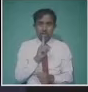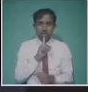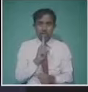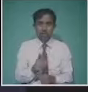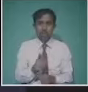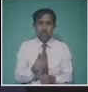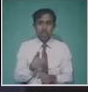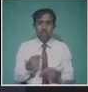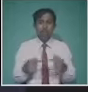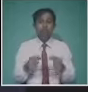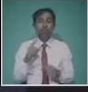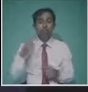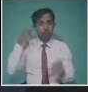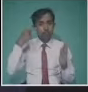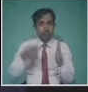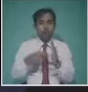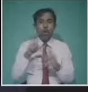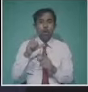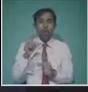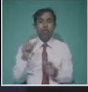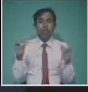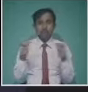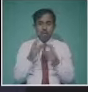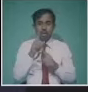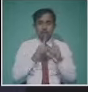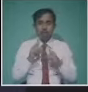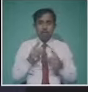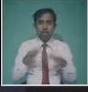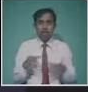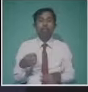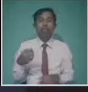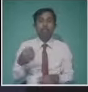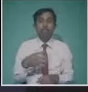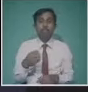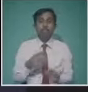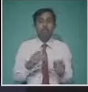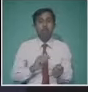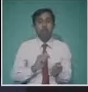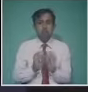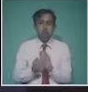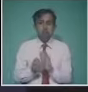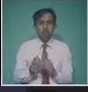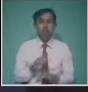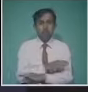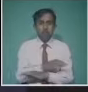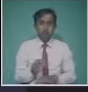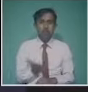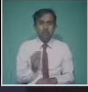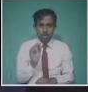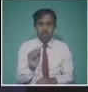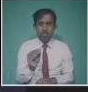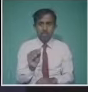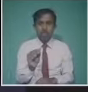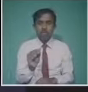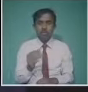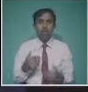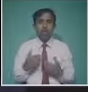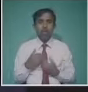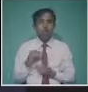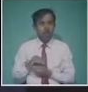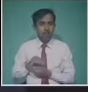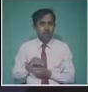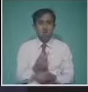ගැන විභාග කටයුතු කොමසාරිස්තුමා සමග සාකච්ඡා කරලි වෙලා දින වෙනස් කිරීමට අවශ්‍ය ක්‍රියාමාර්ග ගන්නම් කියලා. නමුත් මා